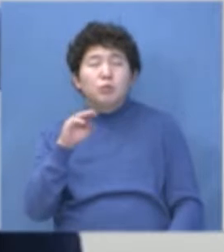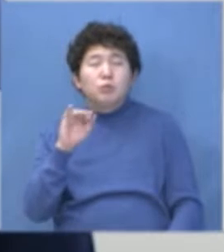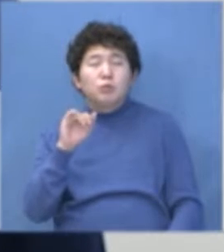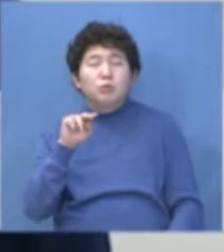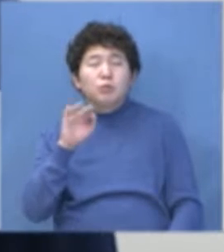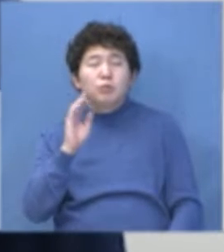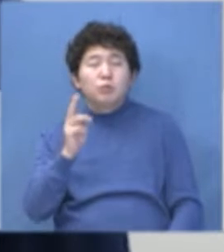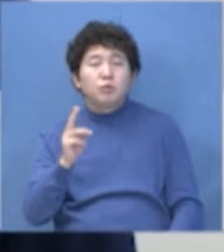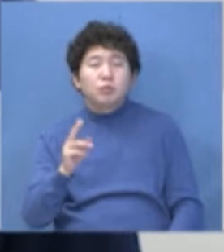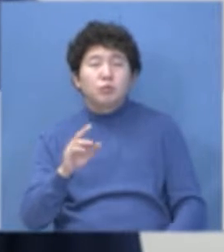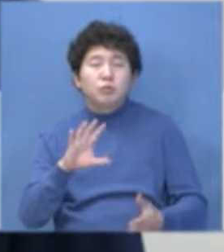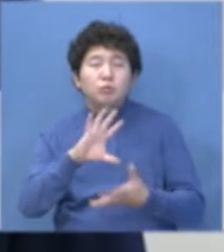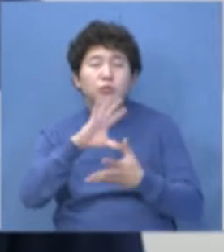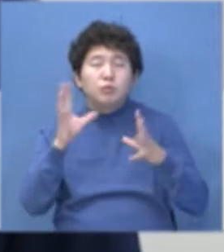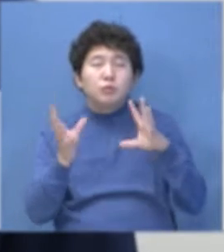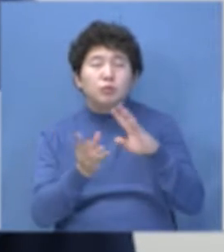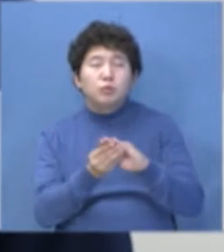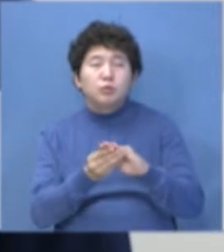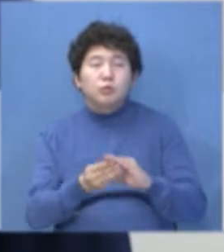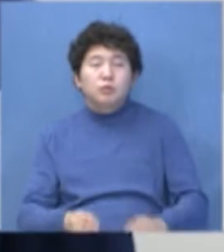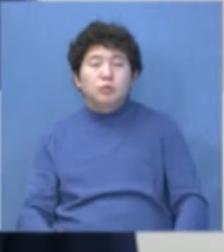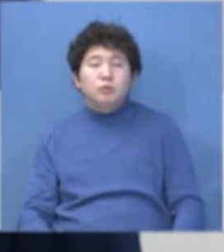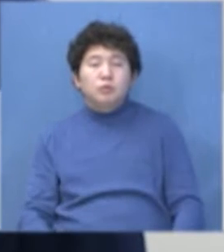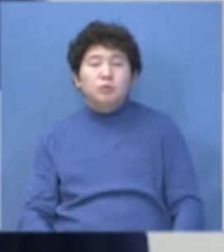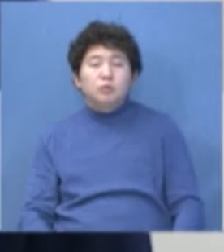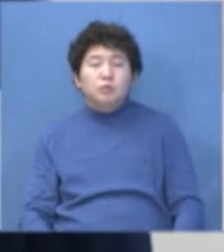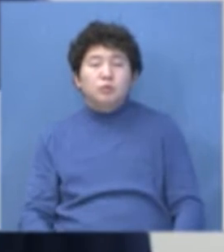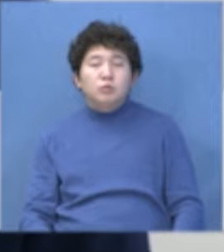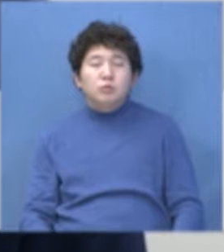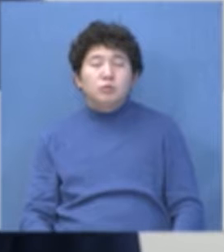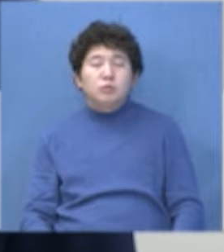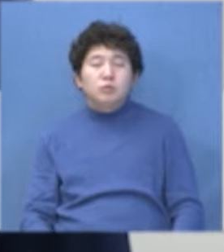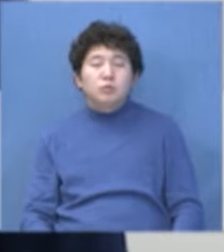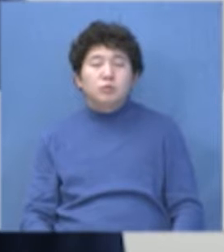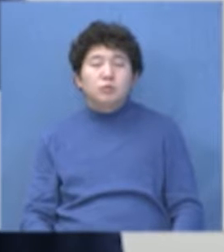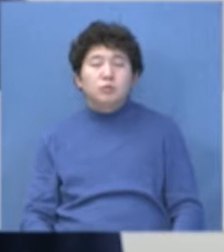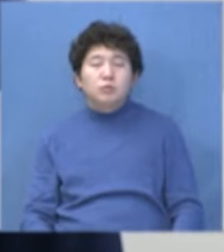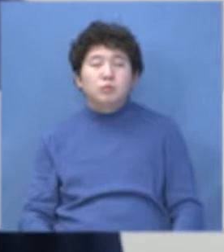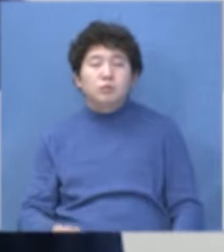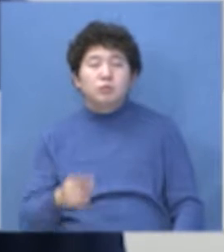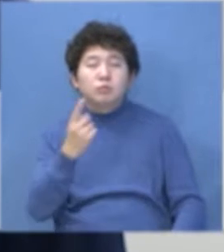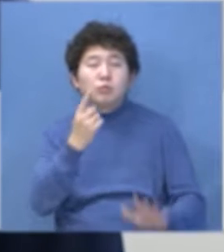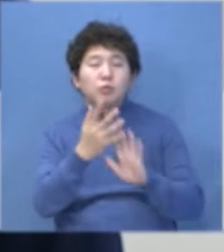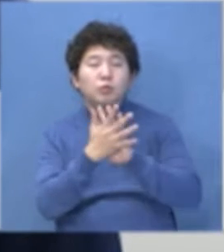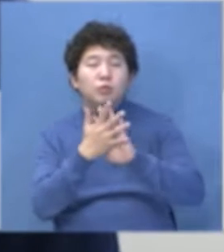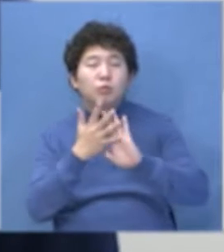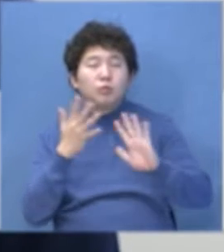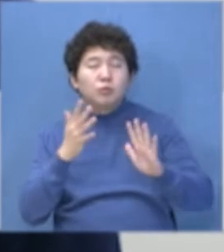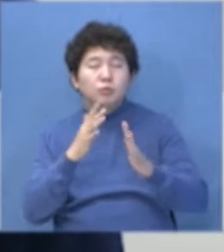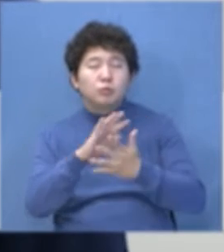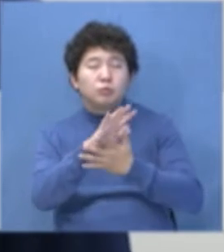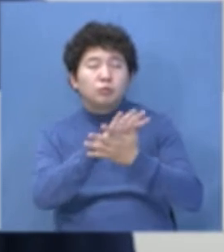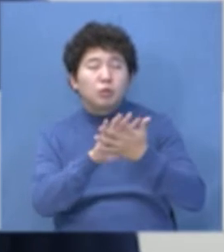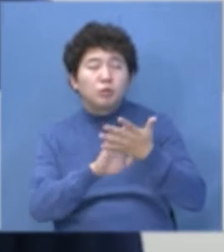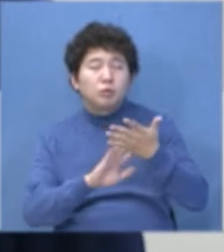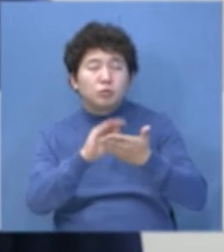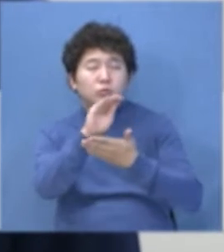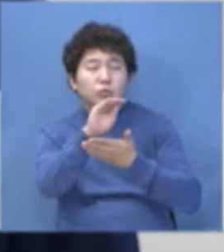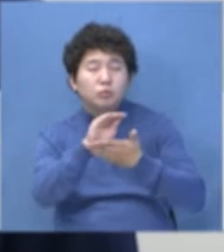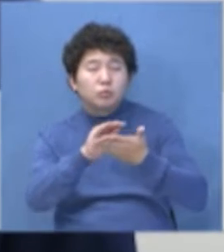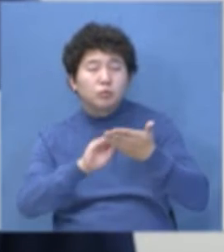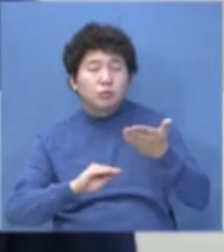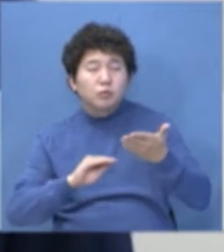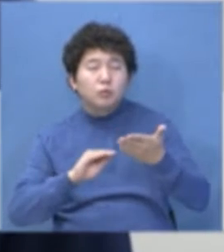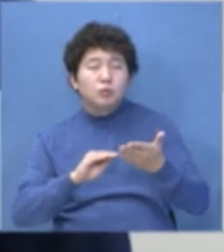дело. Когда к нам доноры приходят сдавать донорскую кровь, они первым делом заполняют анкету, то есть отвечают на все вопросы. После того, как